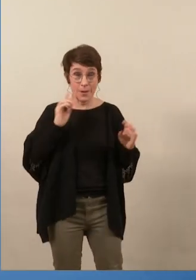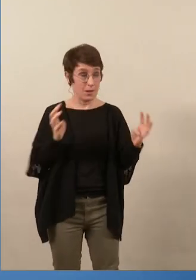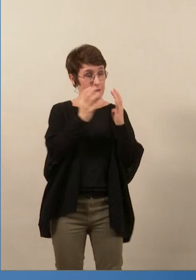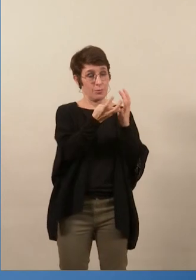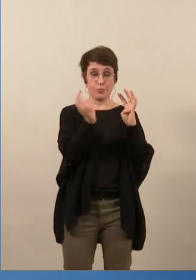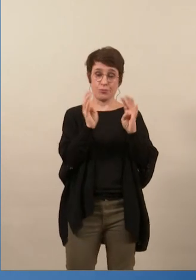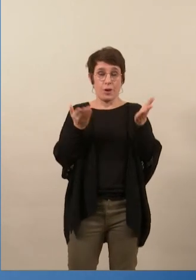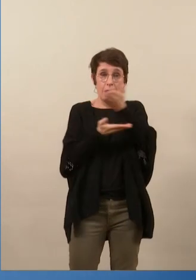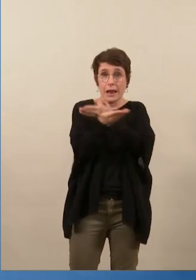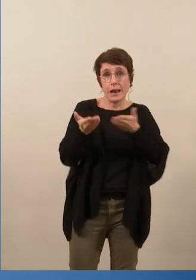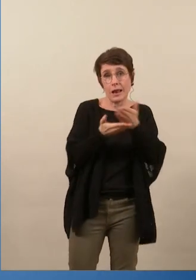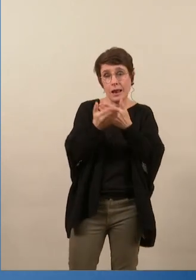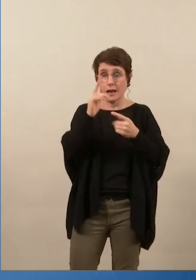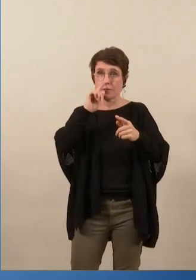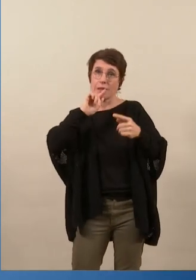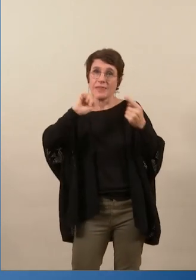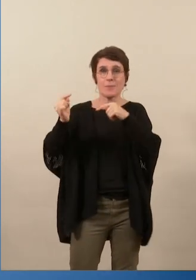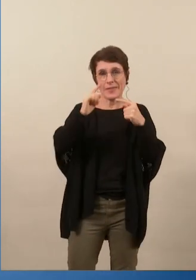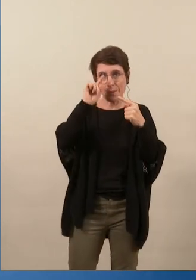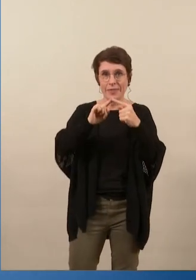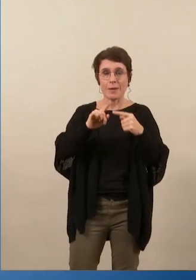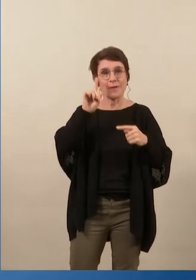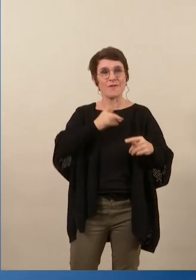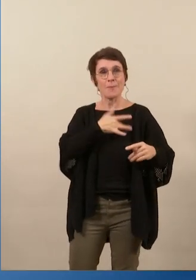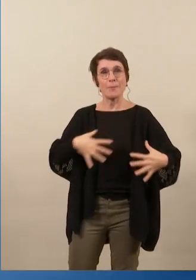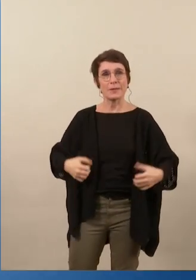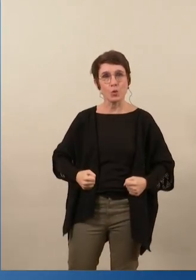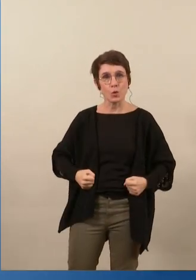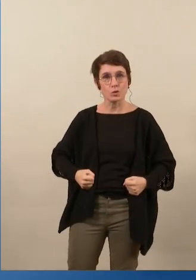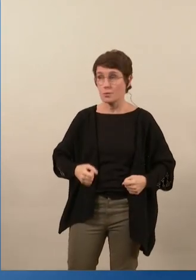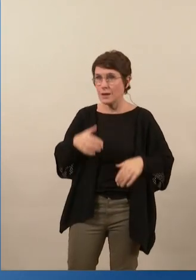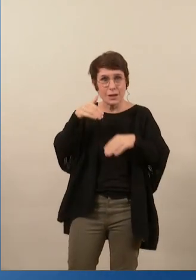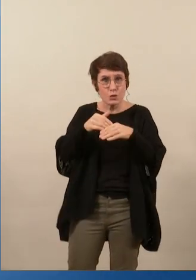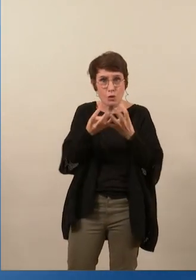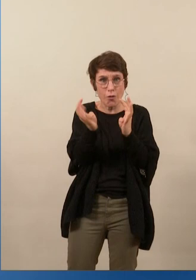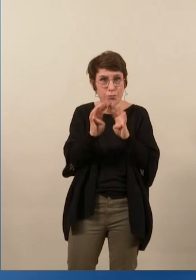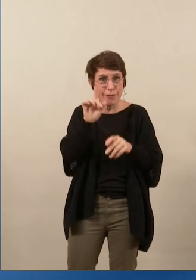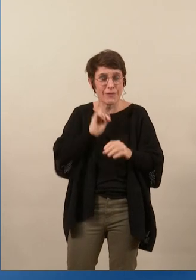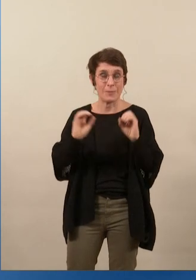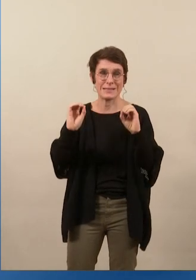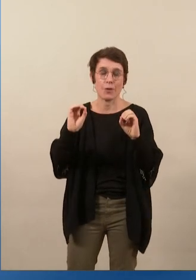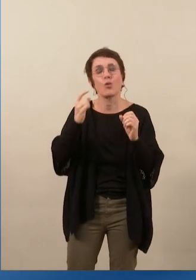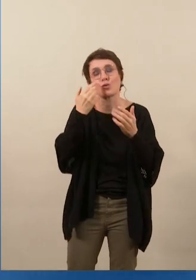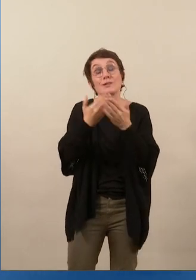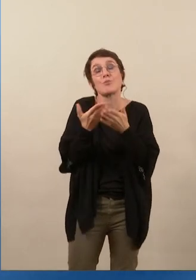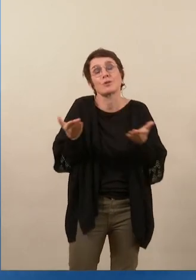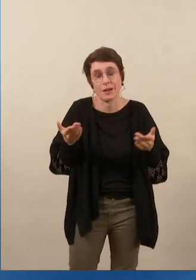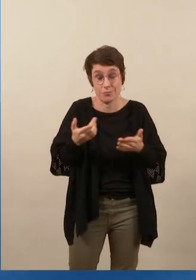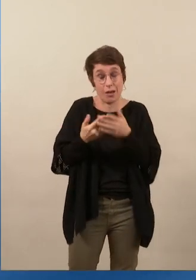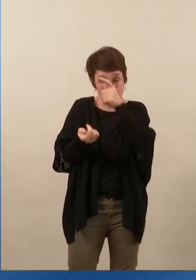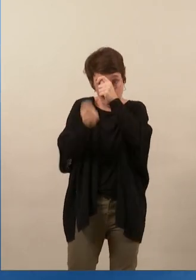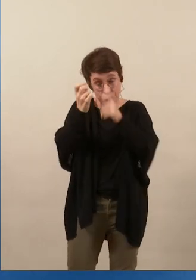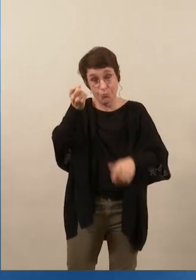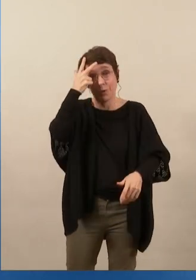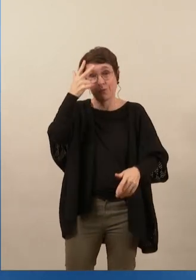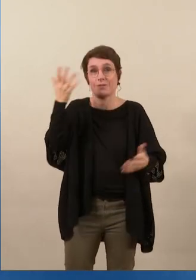problème majeur pour eux qui était CELI de la ménopause des femmes euh donc ça c'est une référence qui fait date